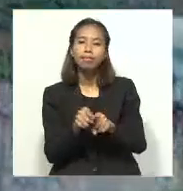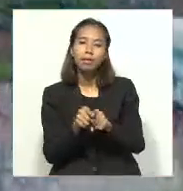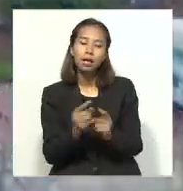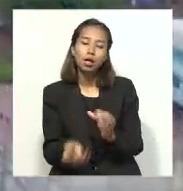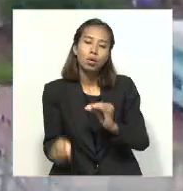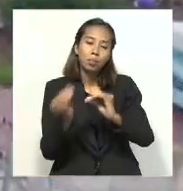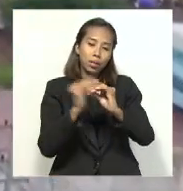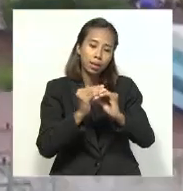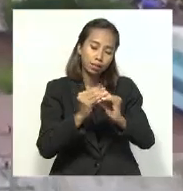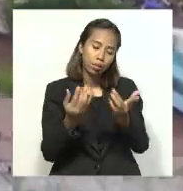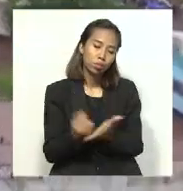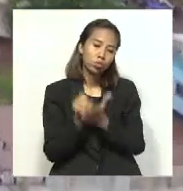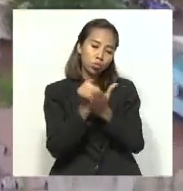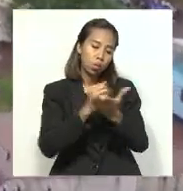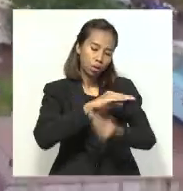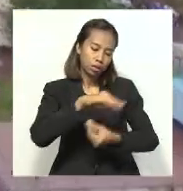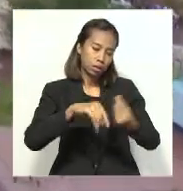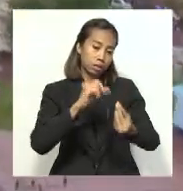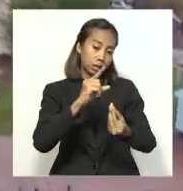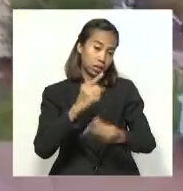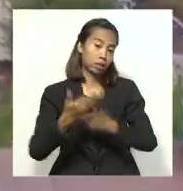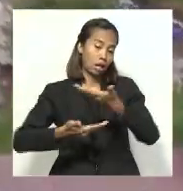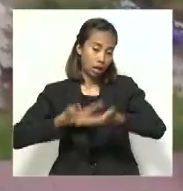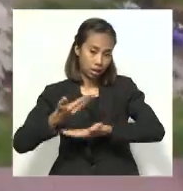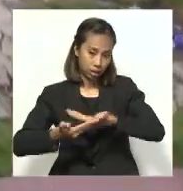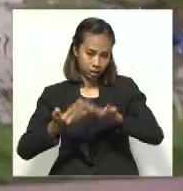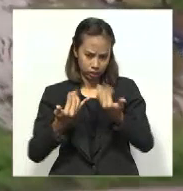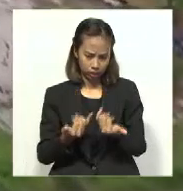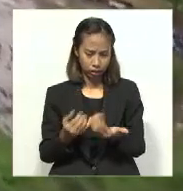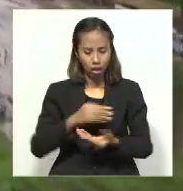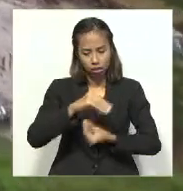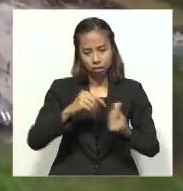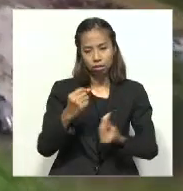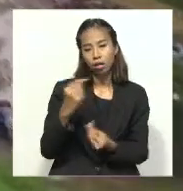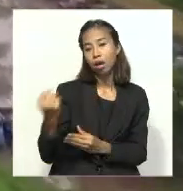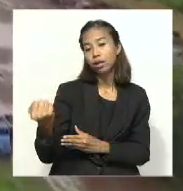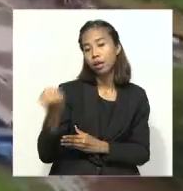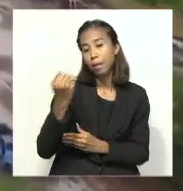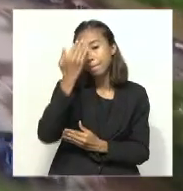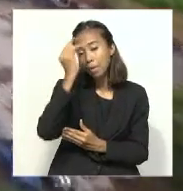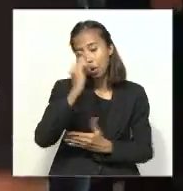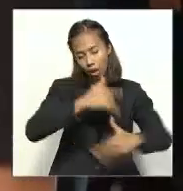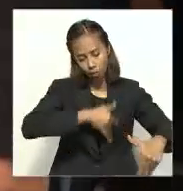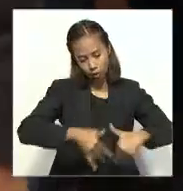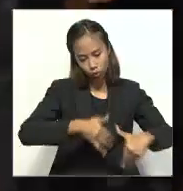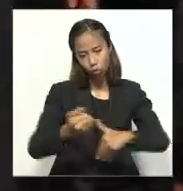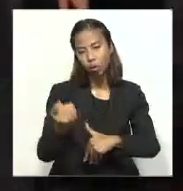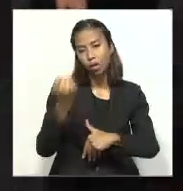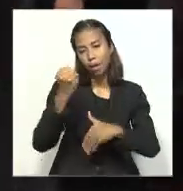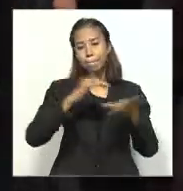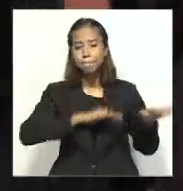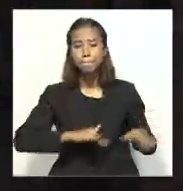าและการตลาดให้มากขึ้นทางนี้จะต้องร่วมสร้างเศรษฐกิจเข้มแข็งเพื่อให้ประชาชนเข้มแข็งควบคู่ไปกับรัฐด้ว